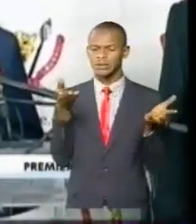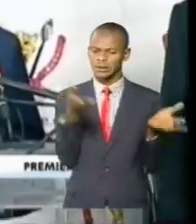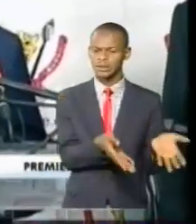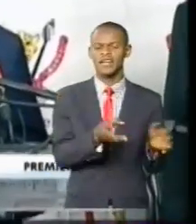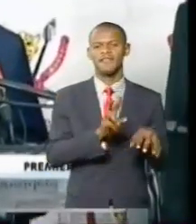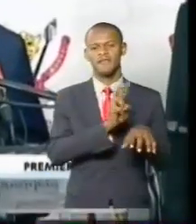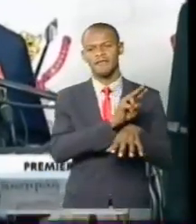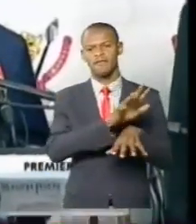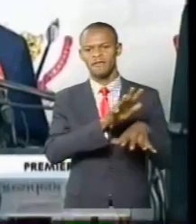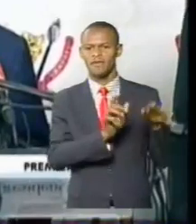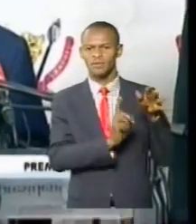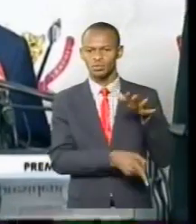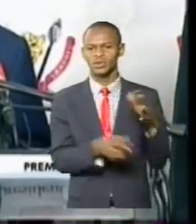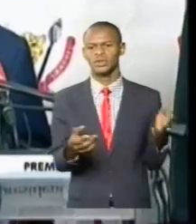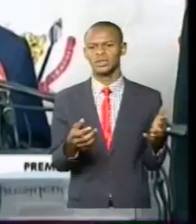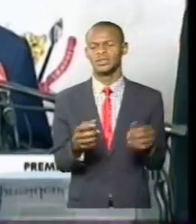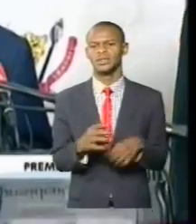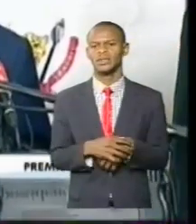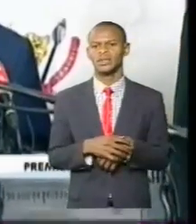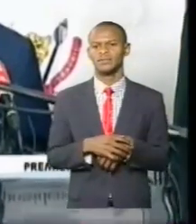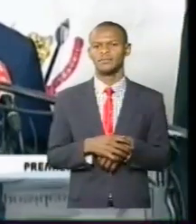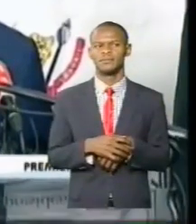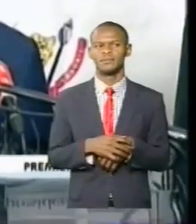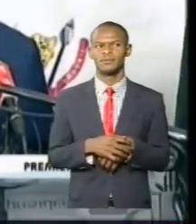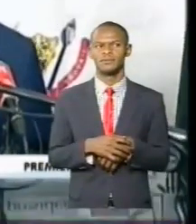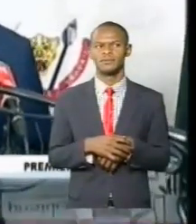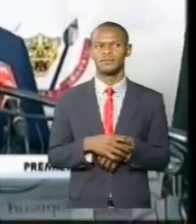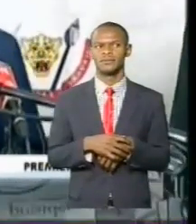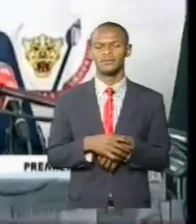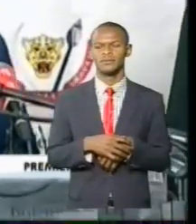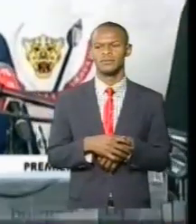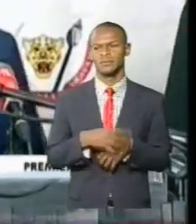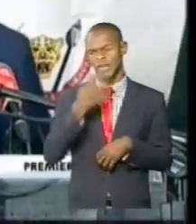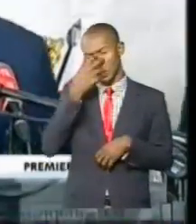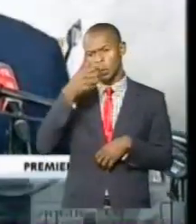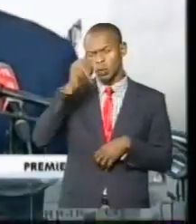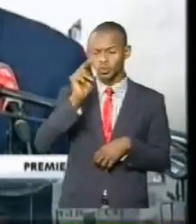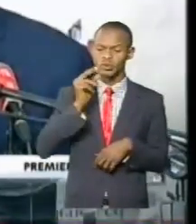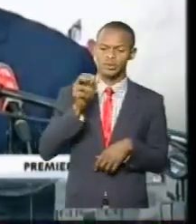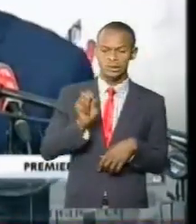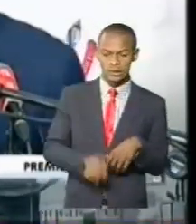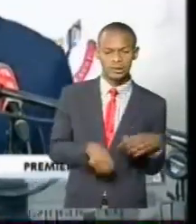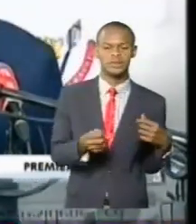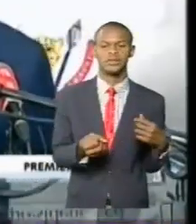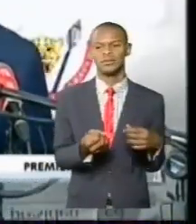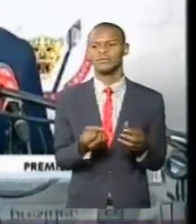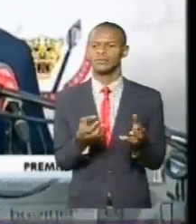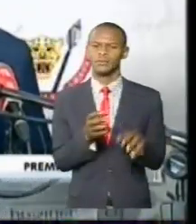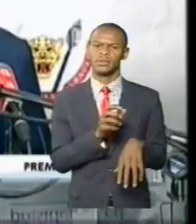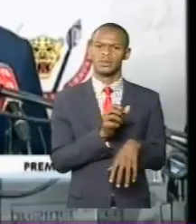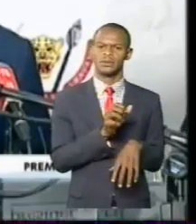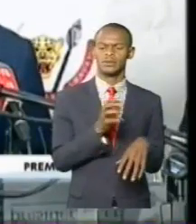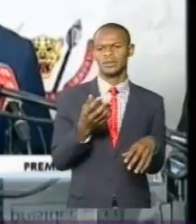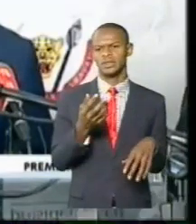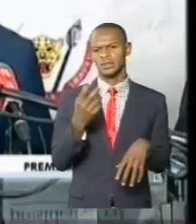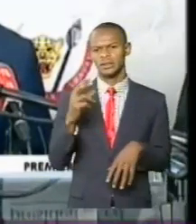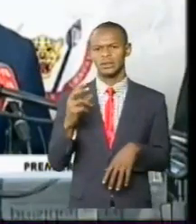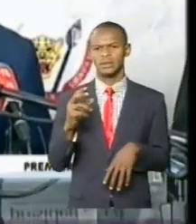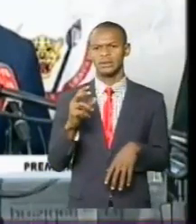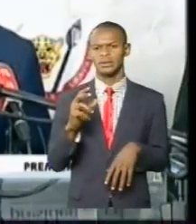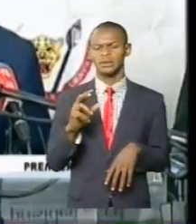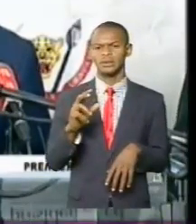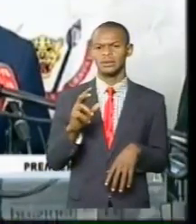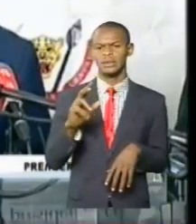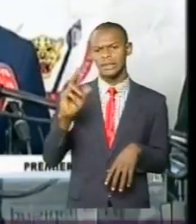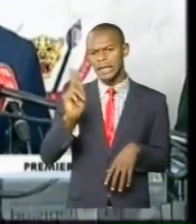25%, le Grand Kindu et Kivu, 22%, le Grand Katanga, 15%.